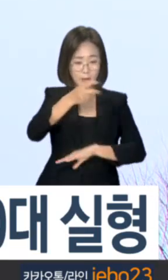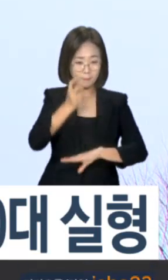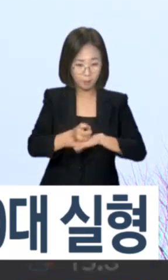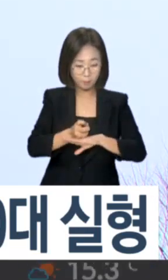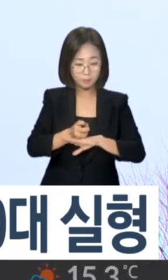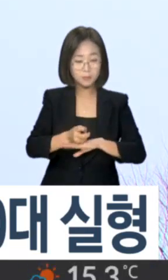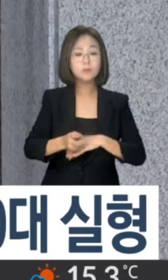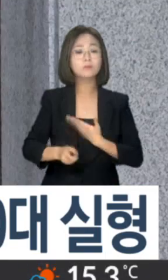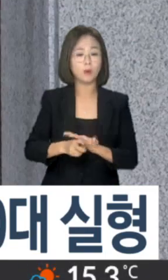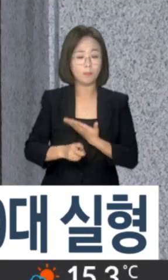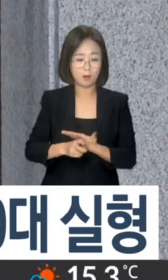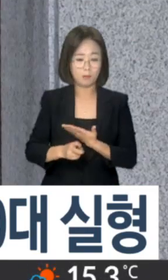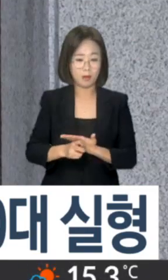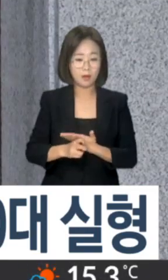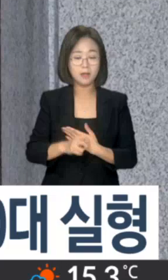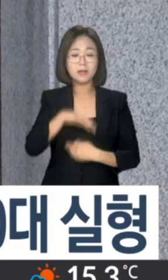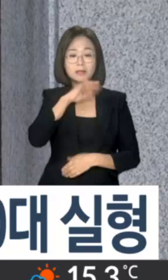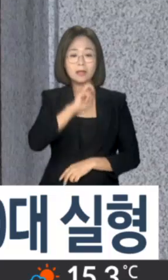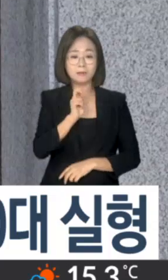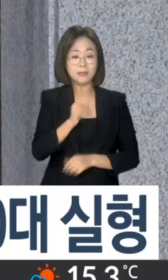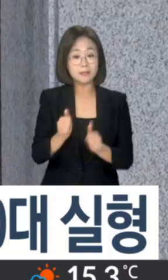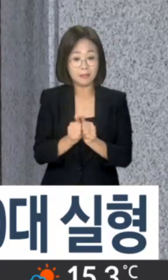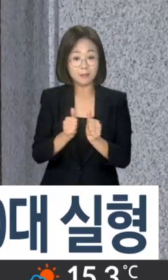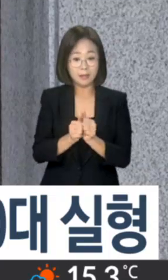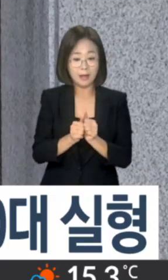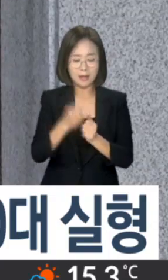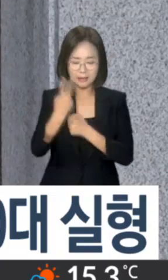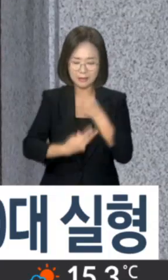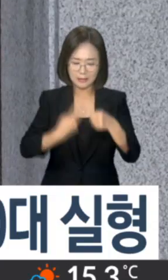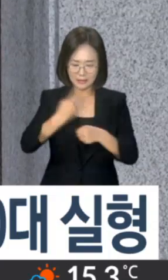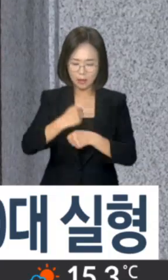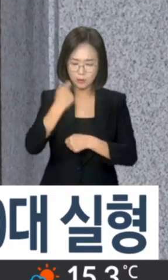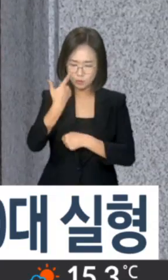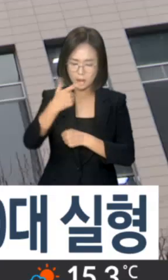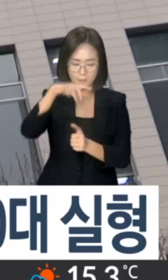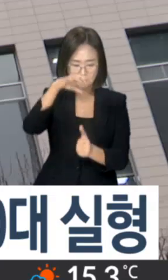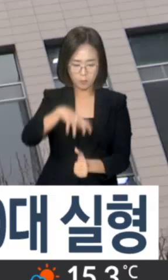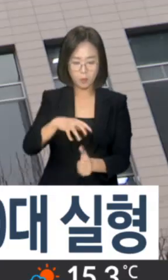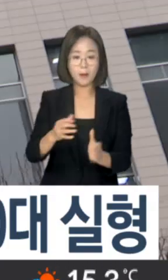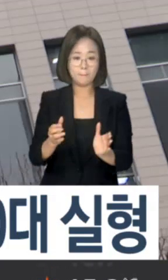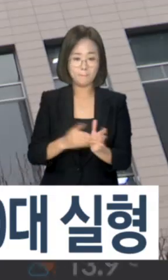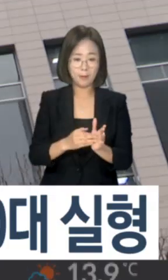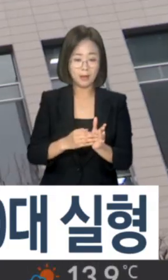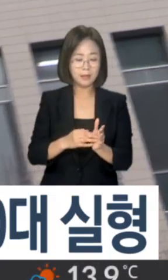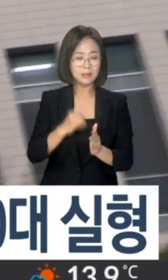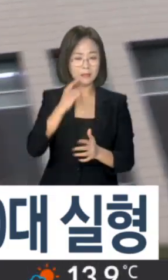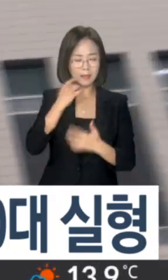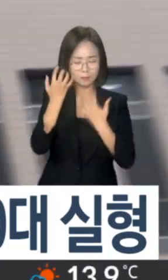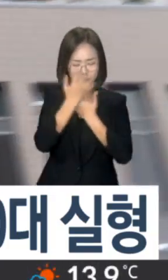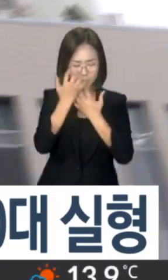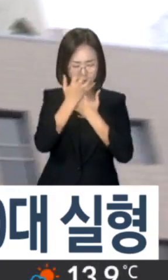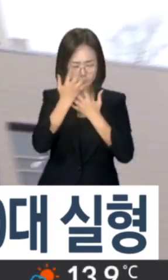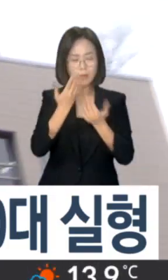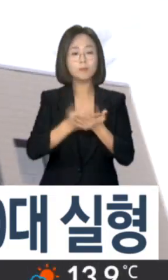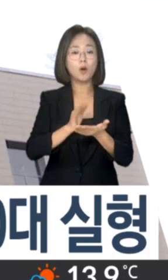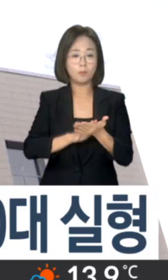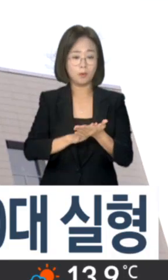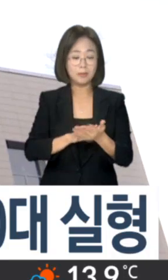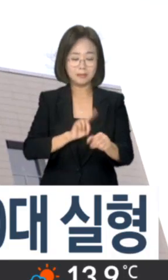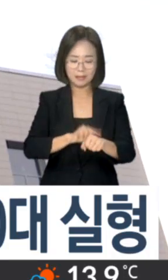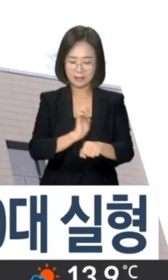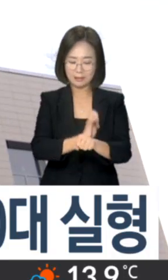위반 혐의로 개소된 20대 남성 씨에게 징역 2년 6개월을 선고하고 약물 중독 재활교육 프로그램